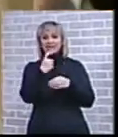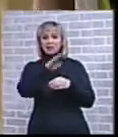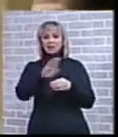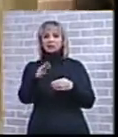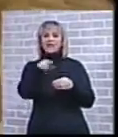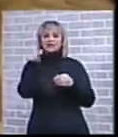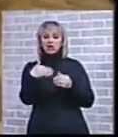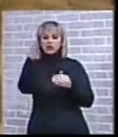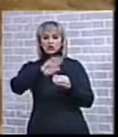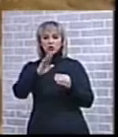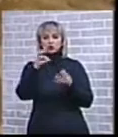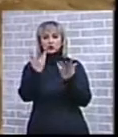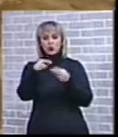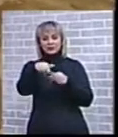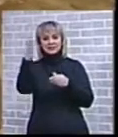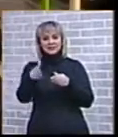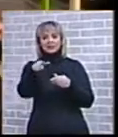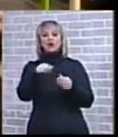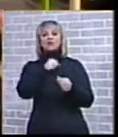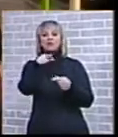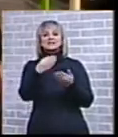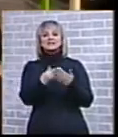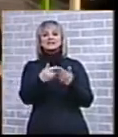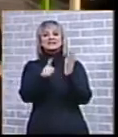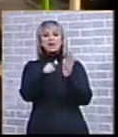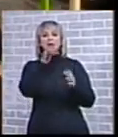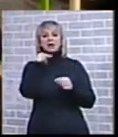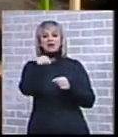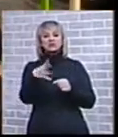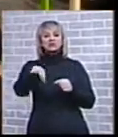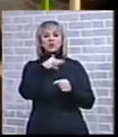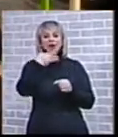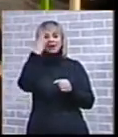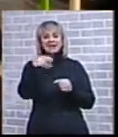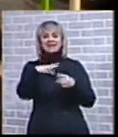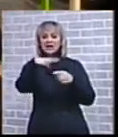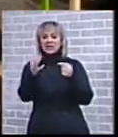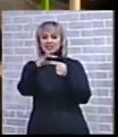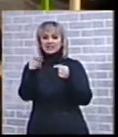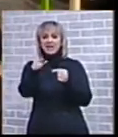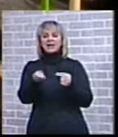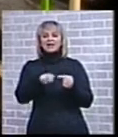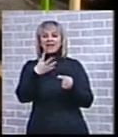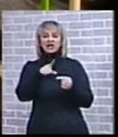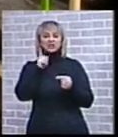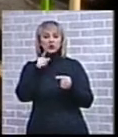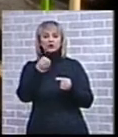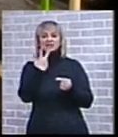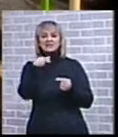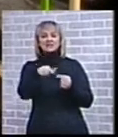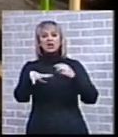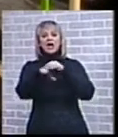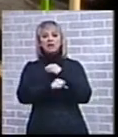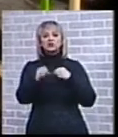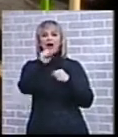нечёт на его стороне. Возраст саженцев составляет 7 лет. Все лето листья на деревьях будут ярко-зеленого цвета. К